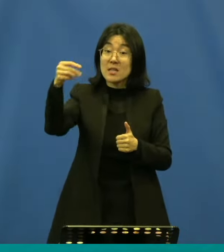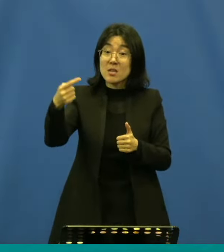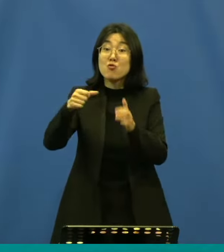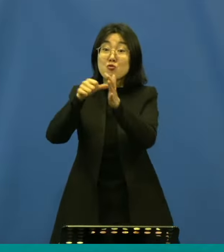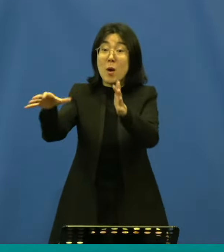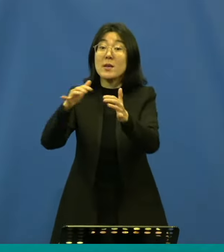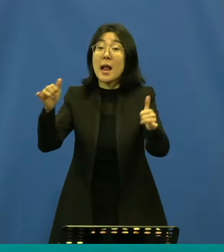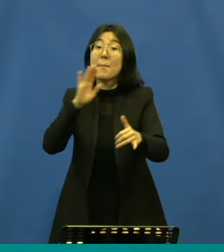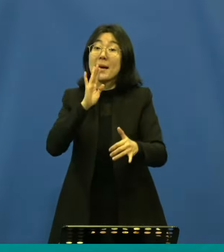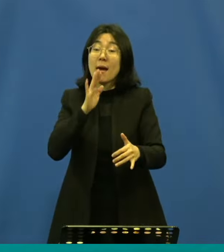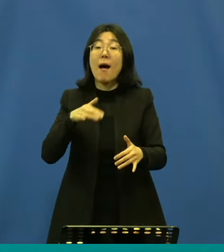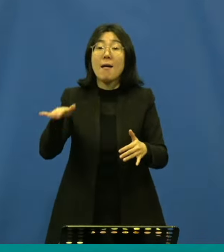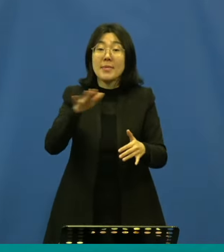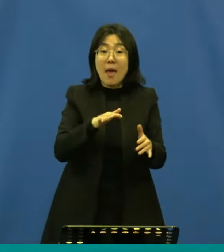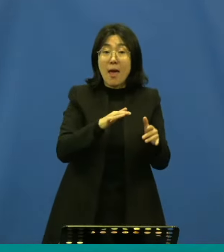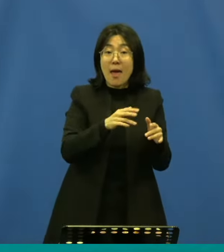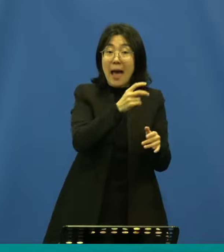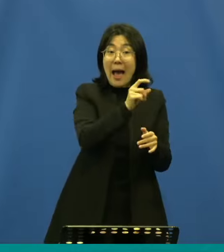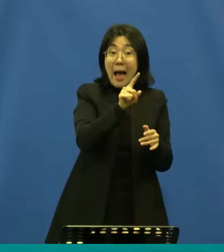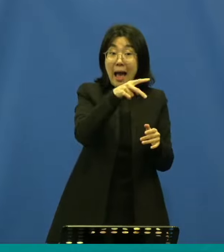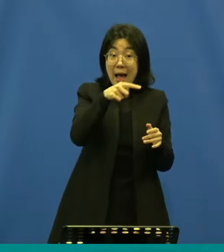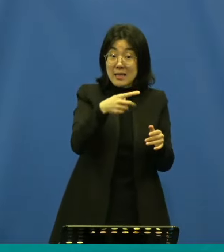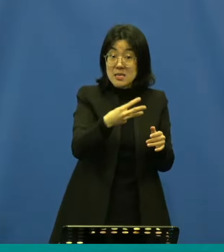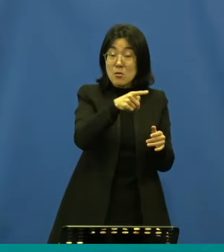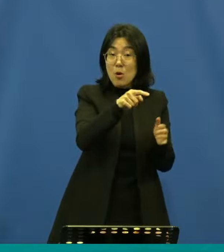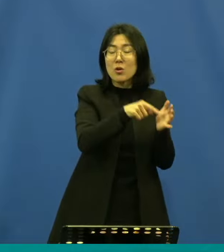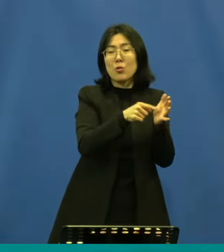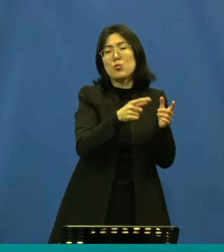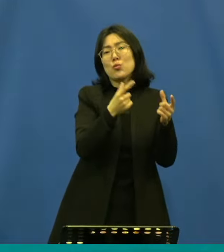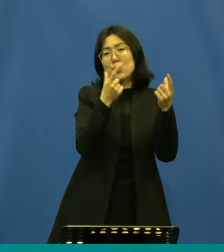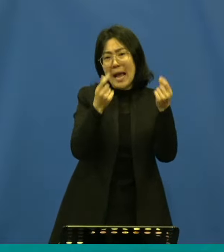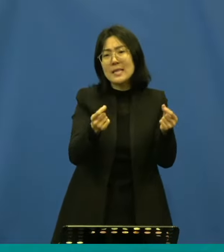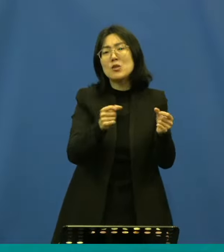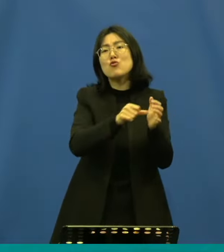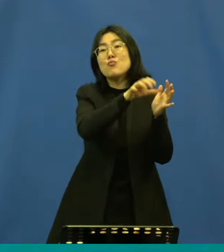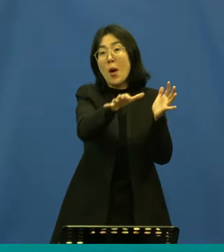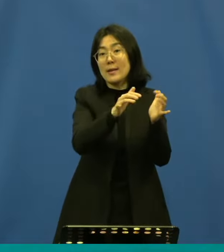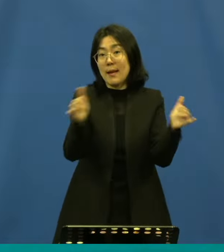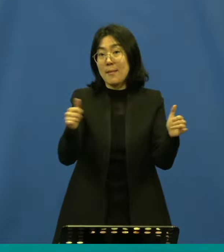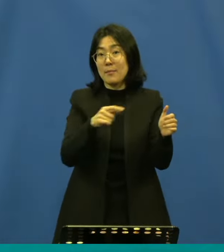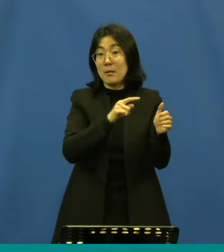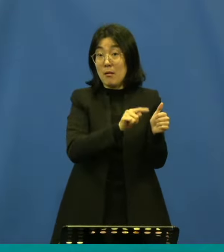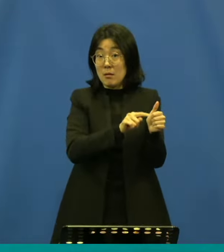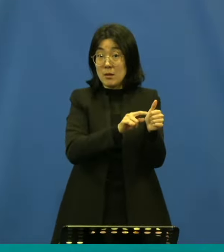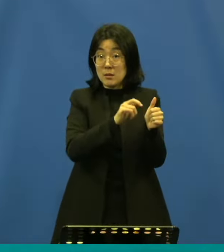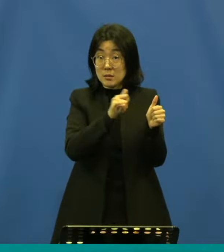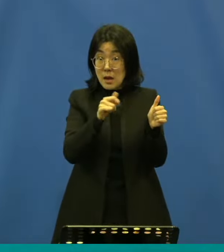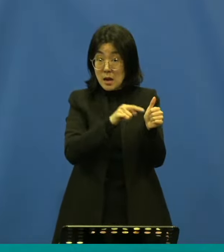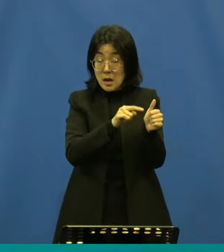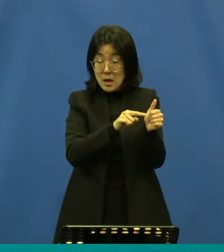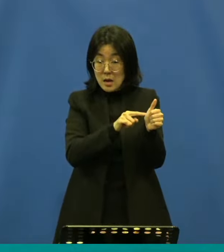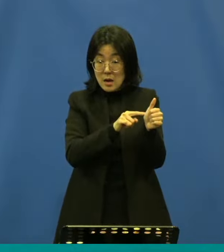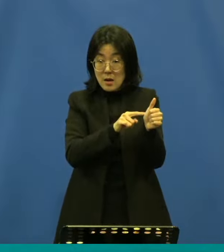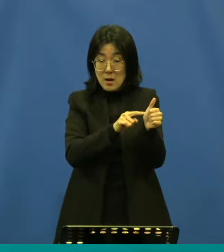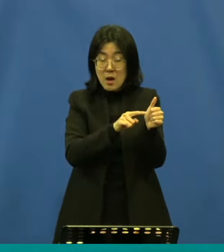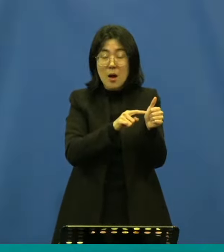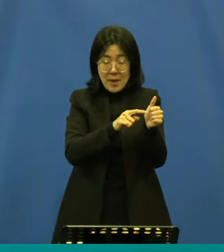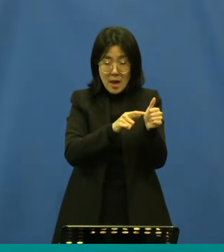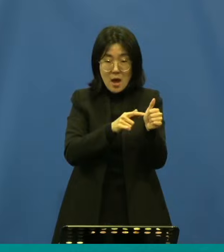알려지지 않았는데 사실은 쌍벽을 이루는 사람. 그런데 이 아들러의 이론을 대중화시킨 사람이